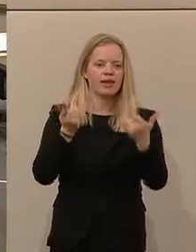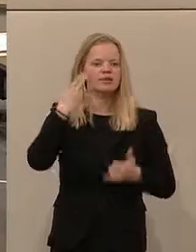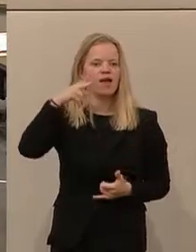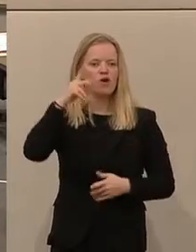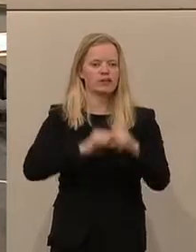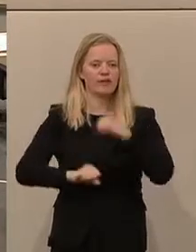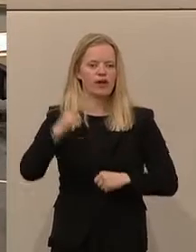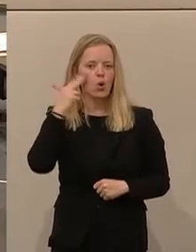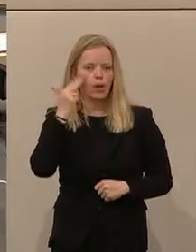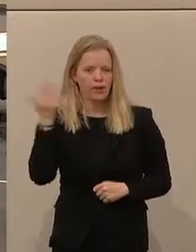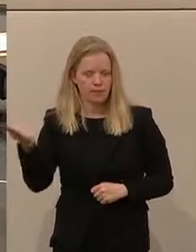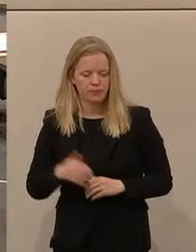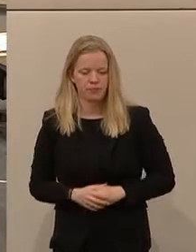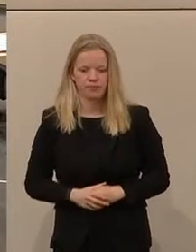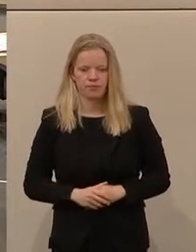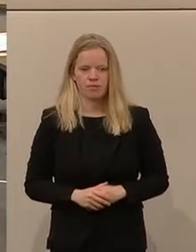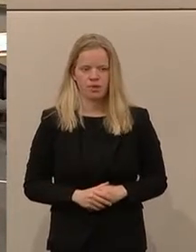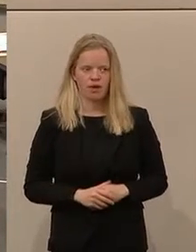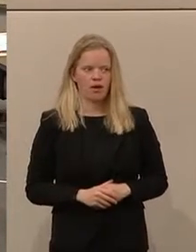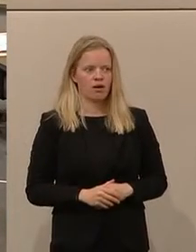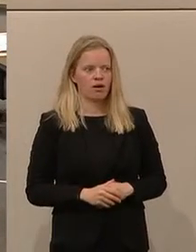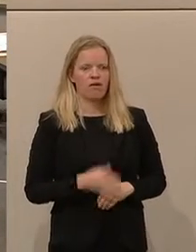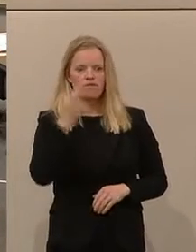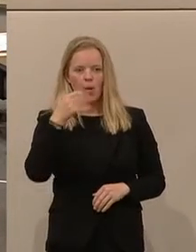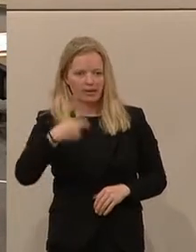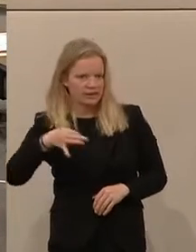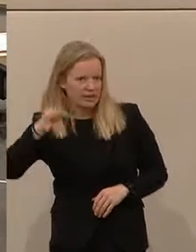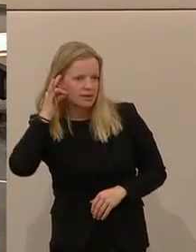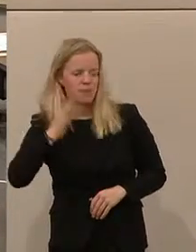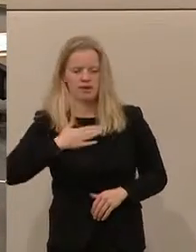sehr breite parlamentarische und öffentliche Akzeptanz, so Volksanwalt Peter Fichtenbauer.